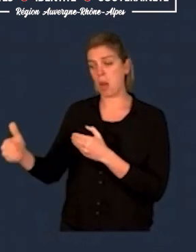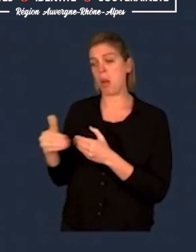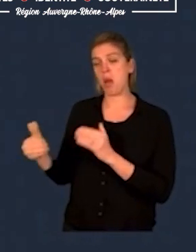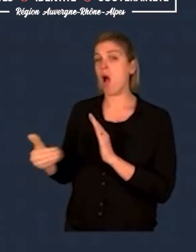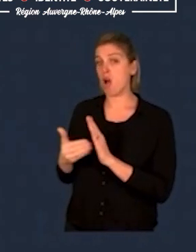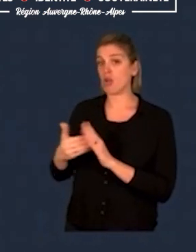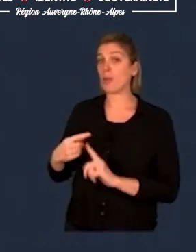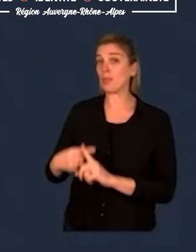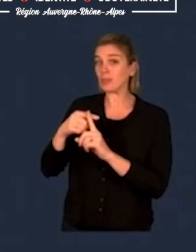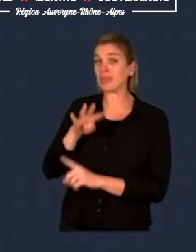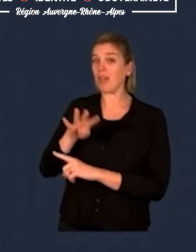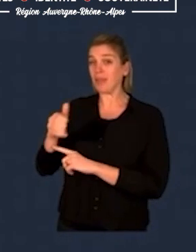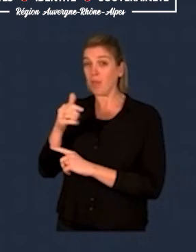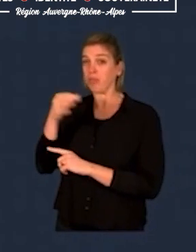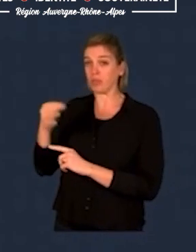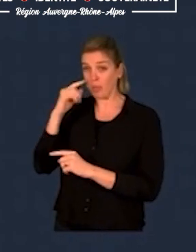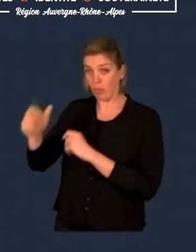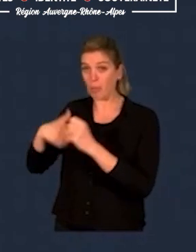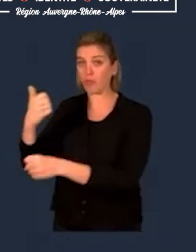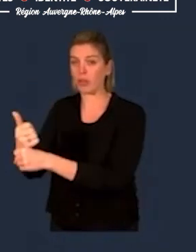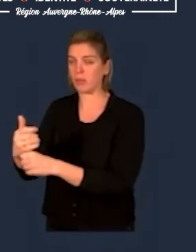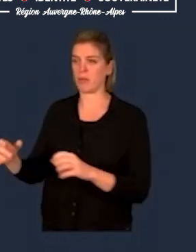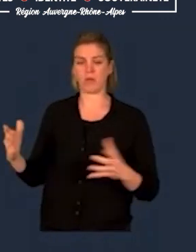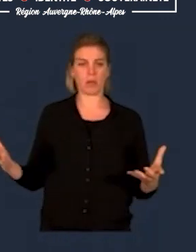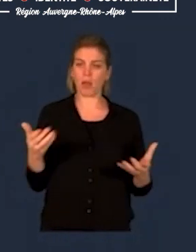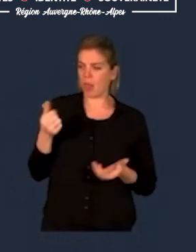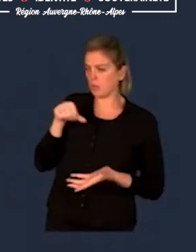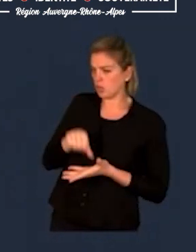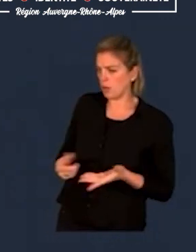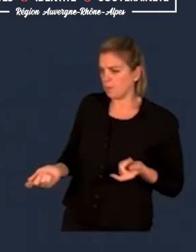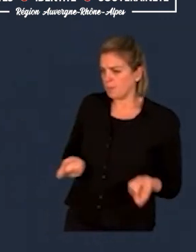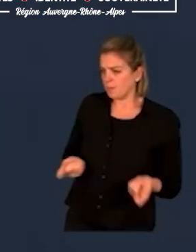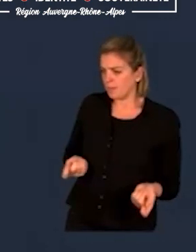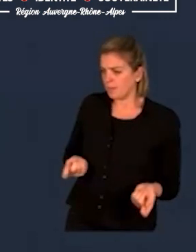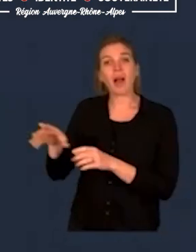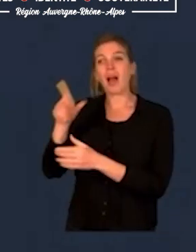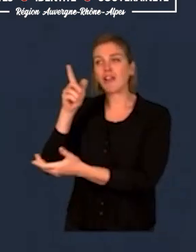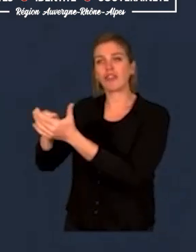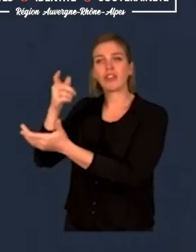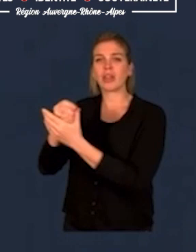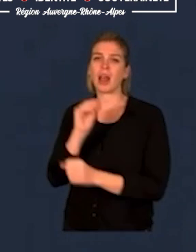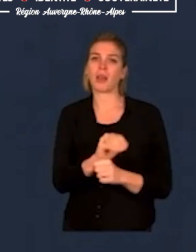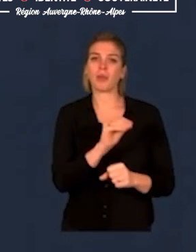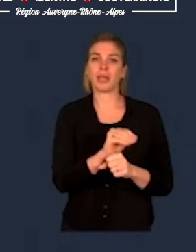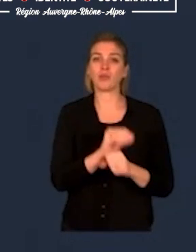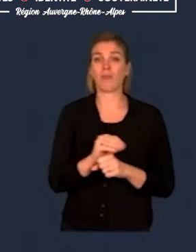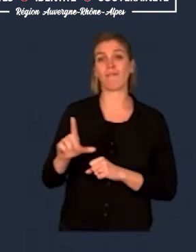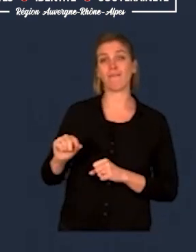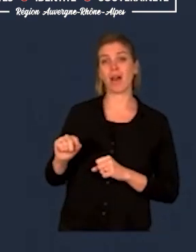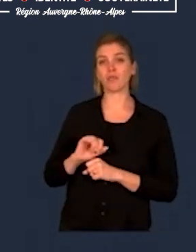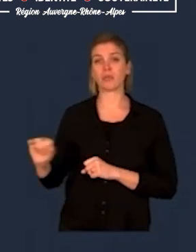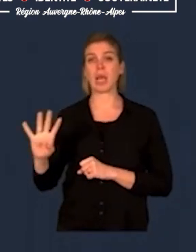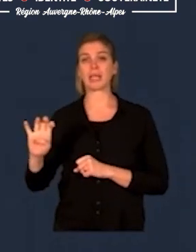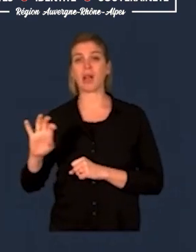de près de 41% l'année prochaine. Or, pour un centre équestre, l'alimentation représente 20 à 40% des charges. Il s'agirait donc pour